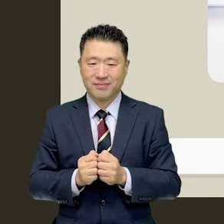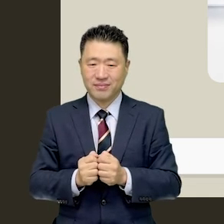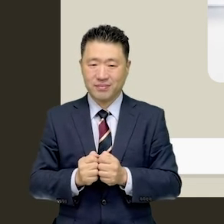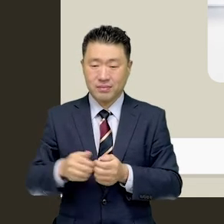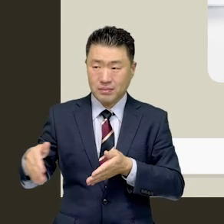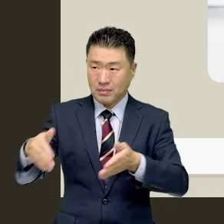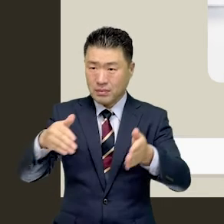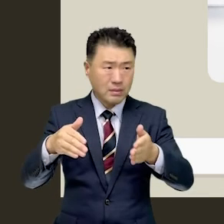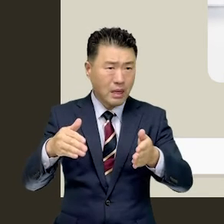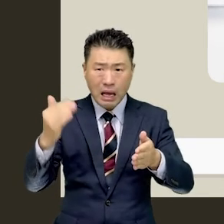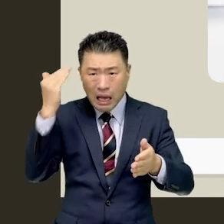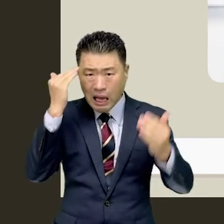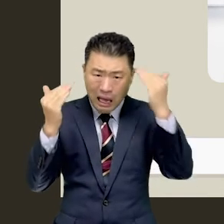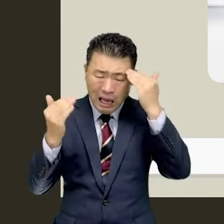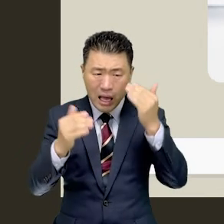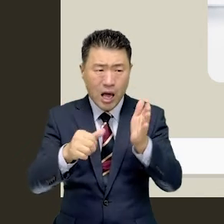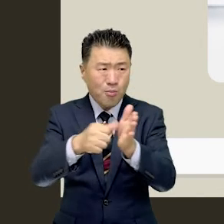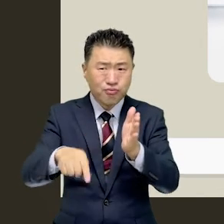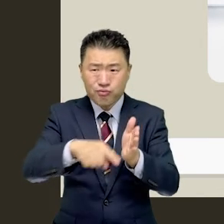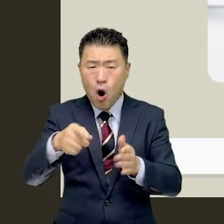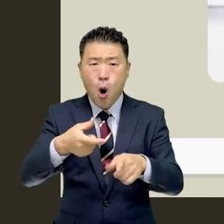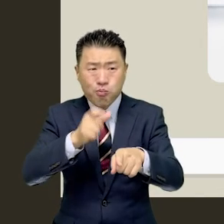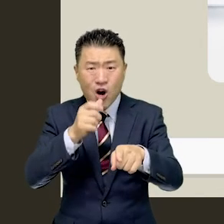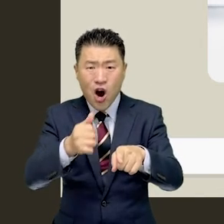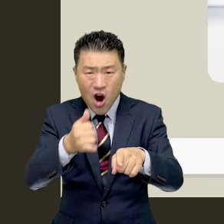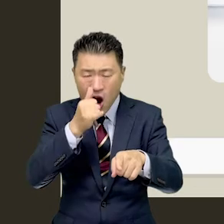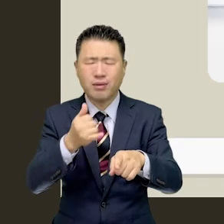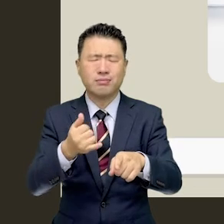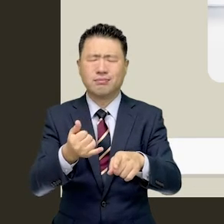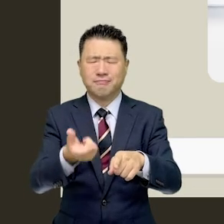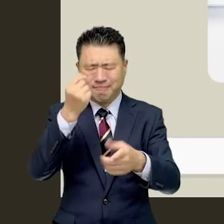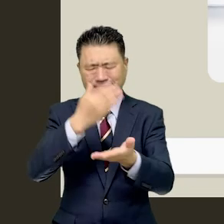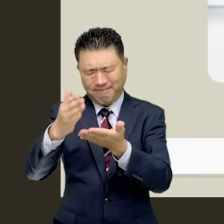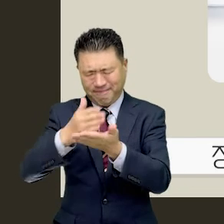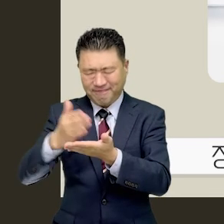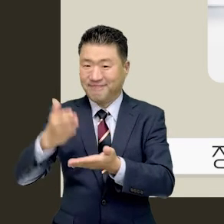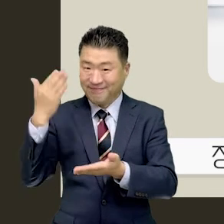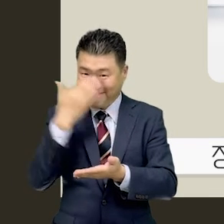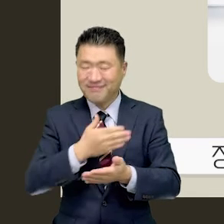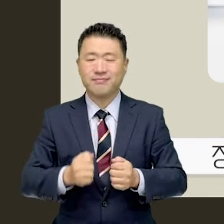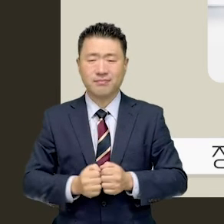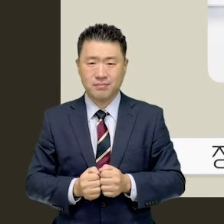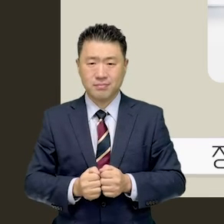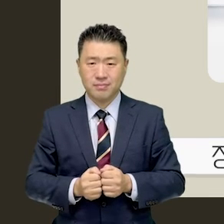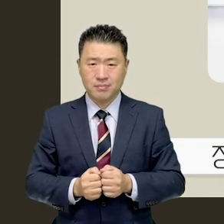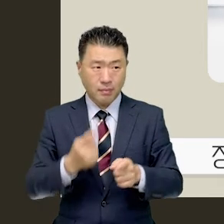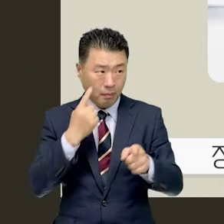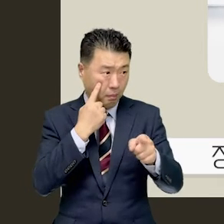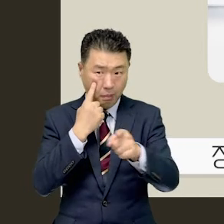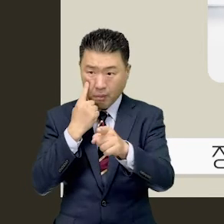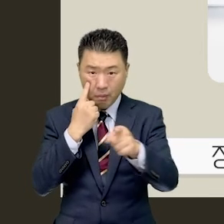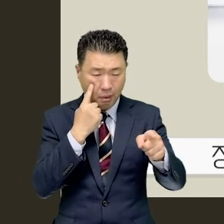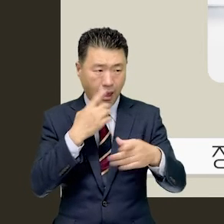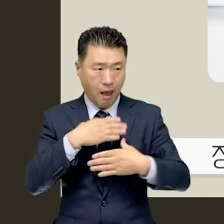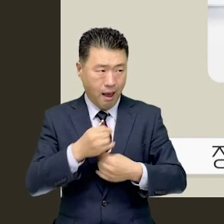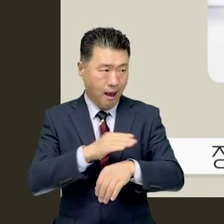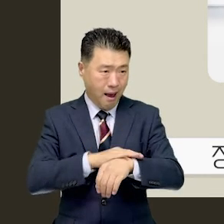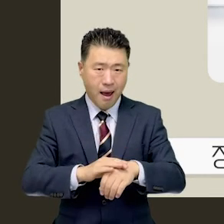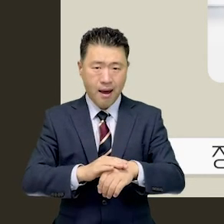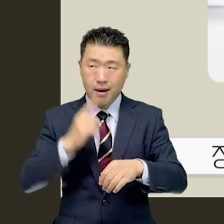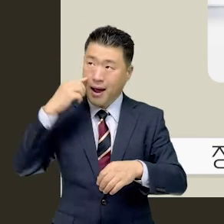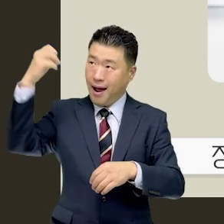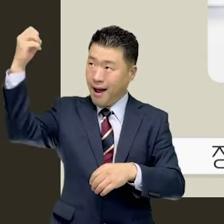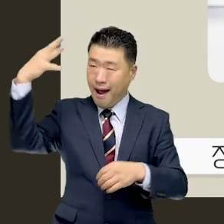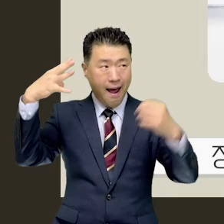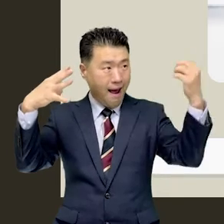통행을 방해하는 장애물과 물기가 있으면 즉시 제거합니다. 장애물 식별 및 안전 통행을 위한 조도를